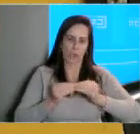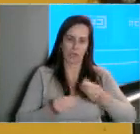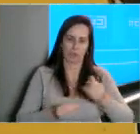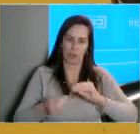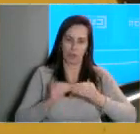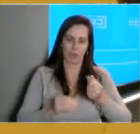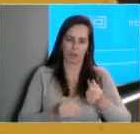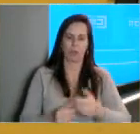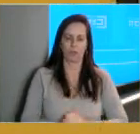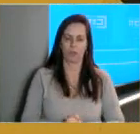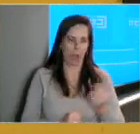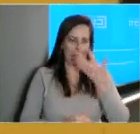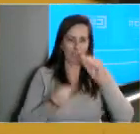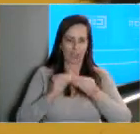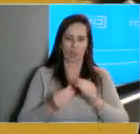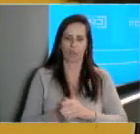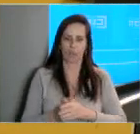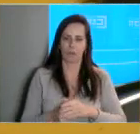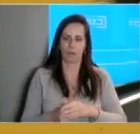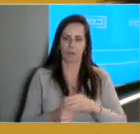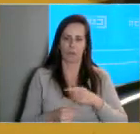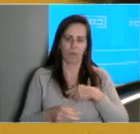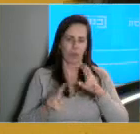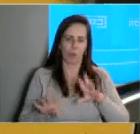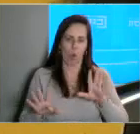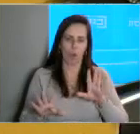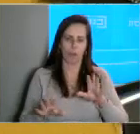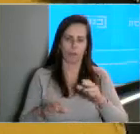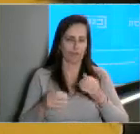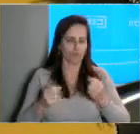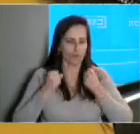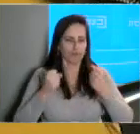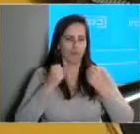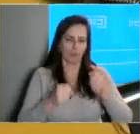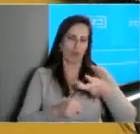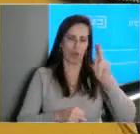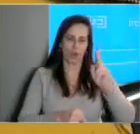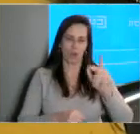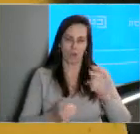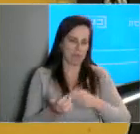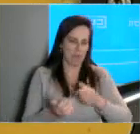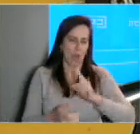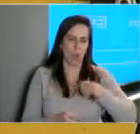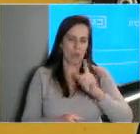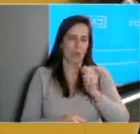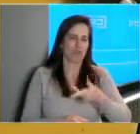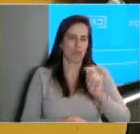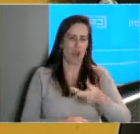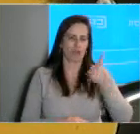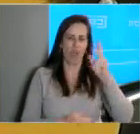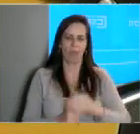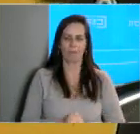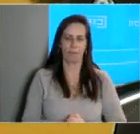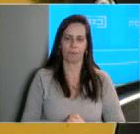on économise beaucoup d'argent en fait. On peut voyager plus qu'avant, parce qu'on ne paye pas.